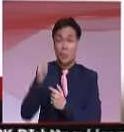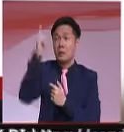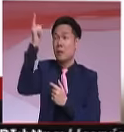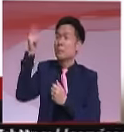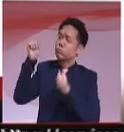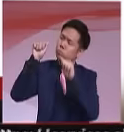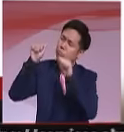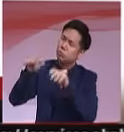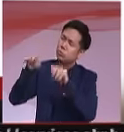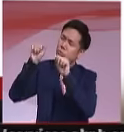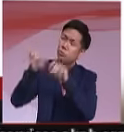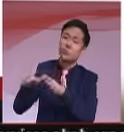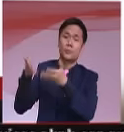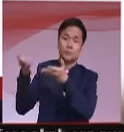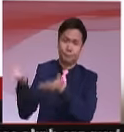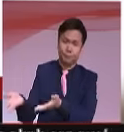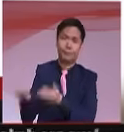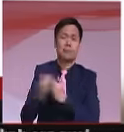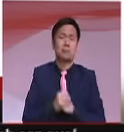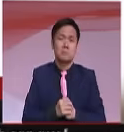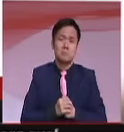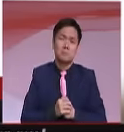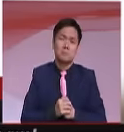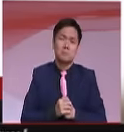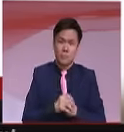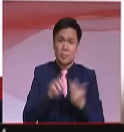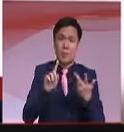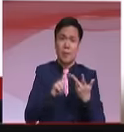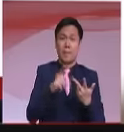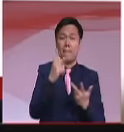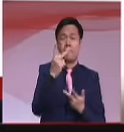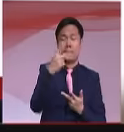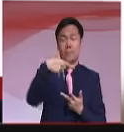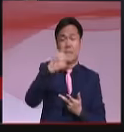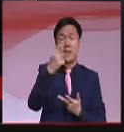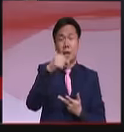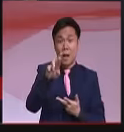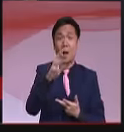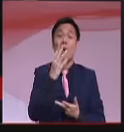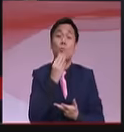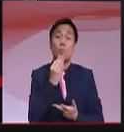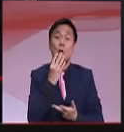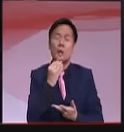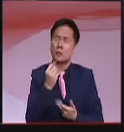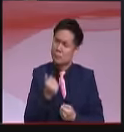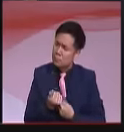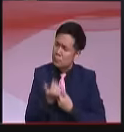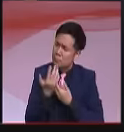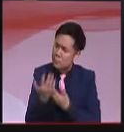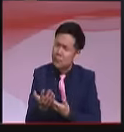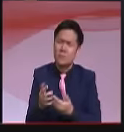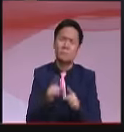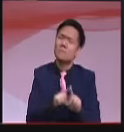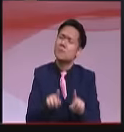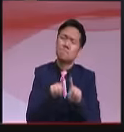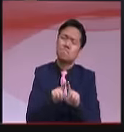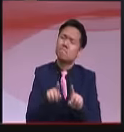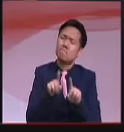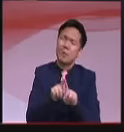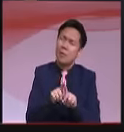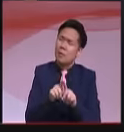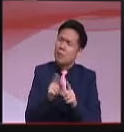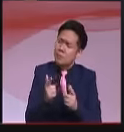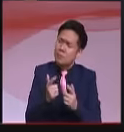menguning akan Rahmat ke atas roham presiden pikir Datuk Seri Anwar Ibrahim turun mentahirkan ucapan sama dan berkongsi